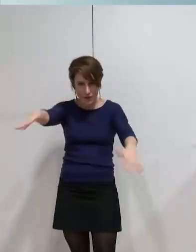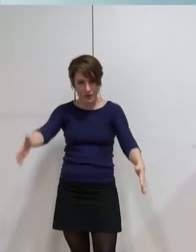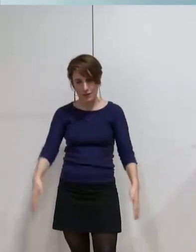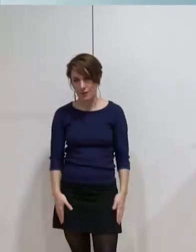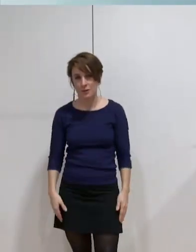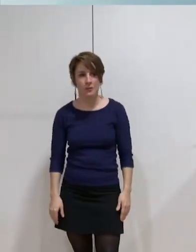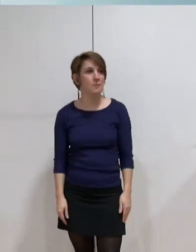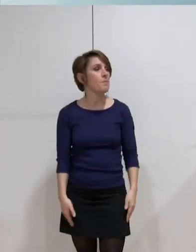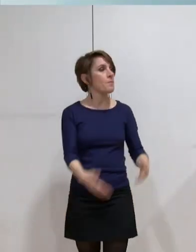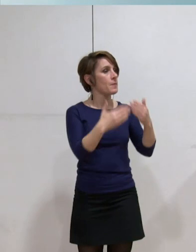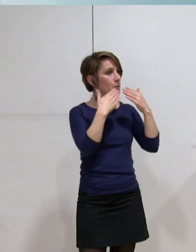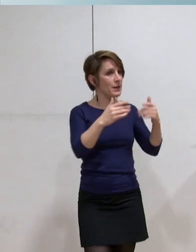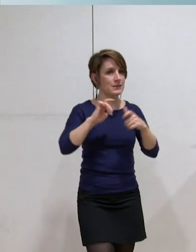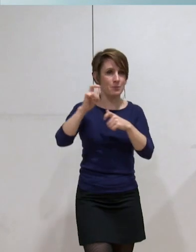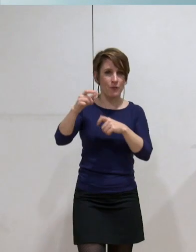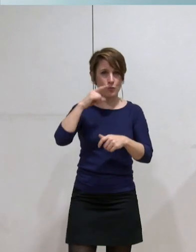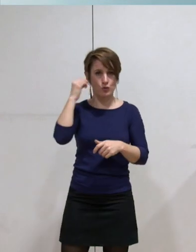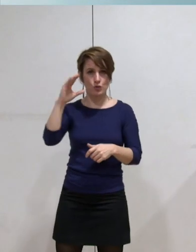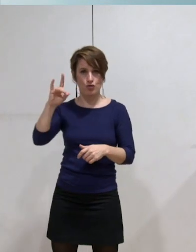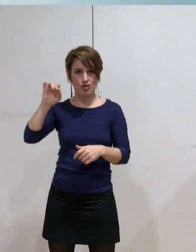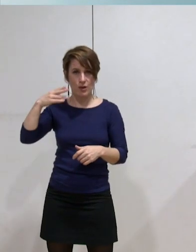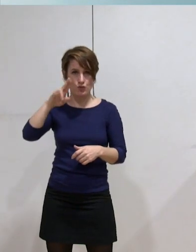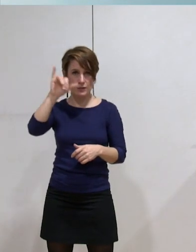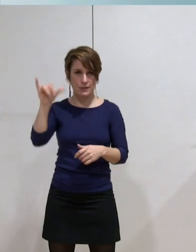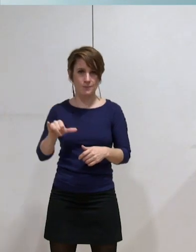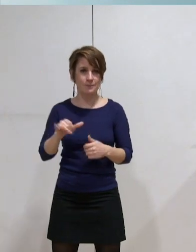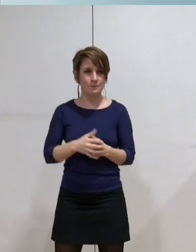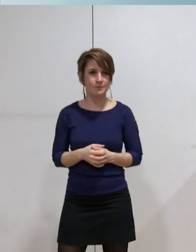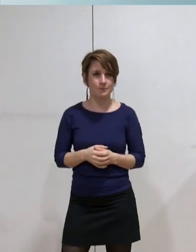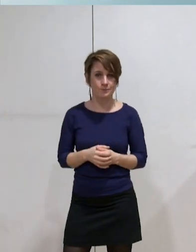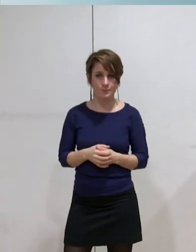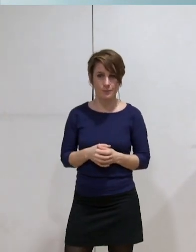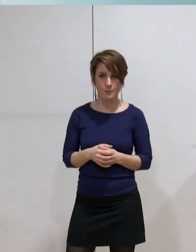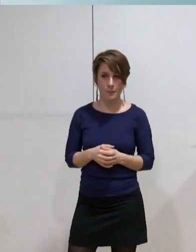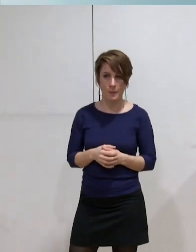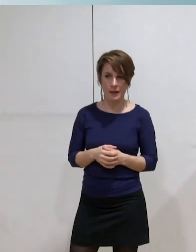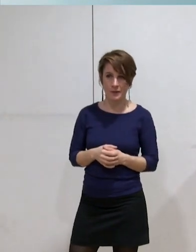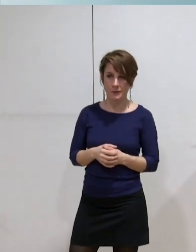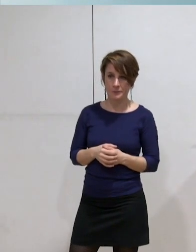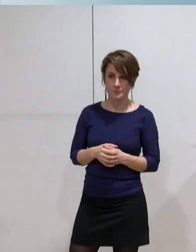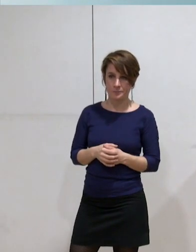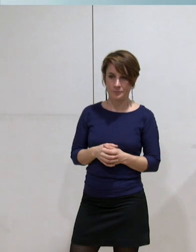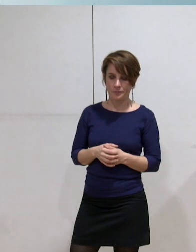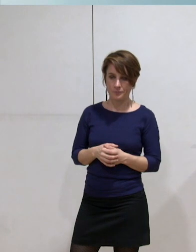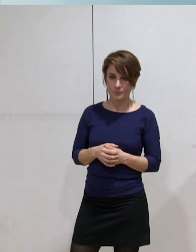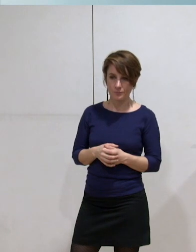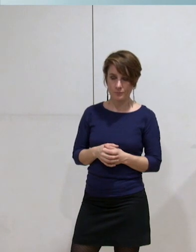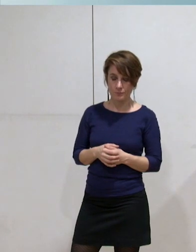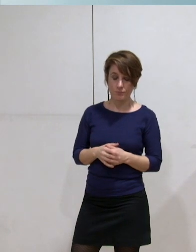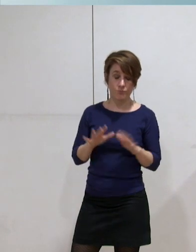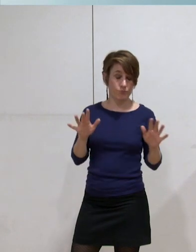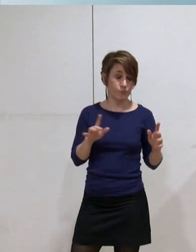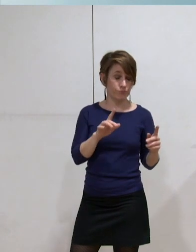merci pour ces explication monsieur chamussi il y a deux positions différentes sur deux points différents